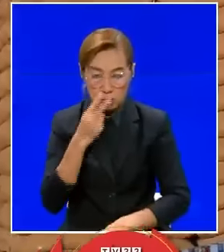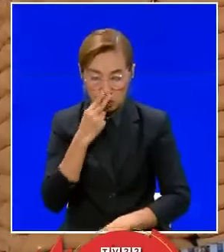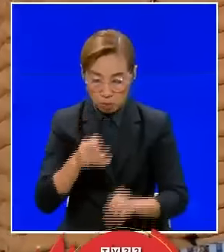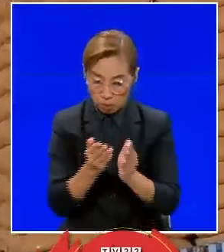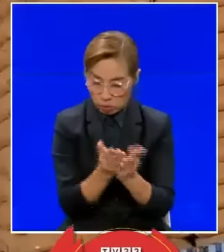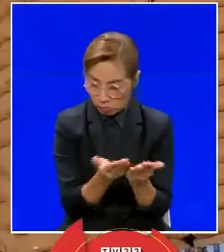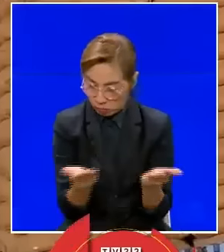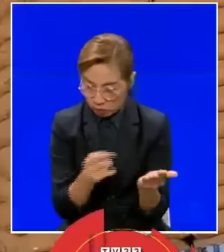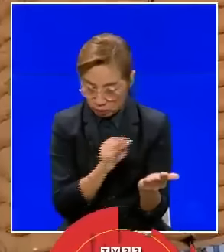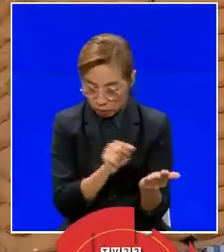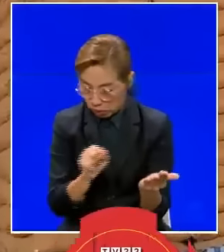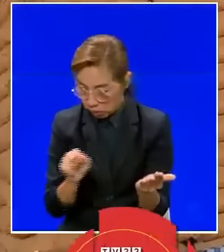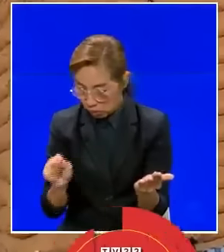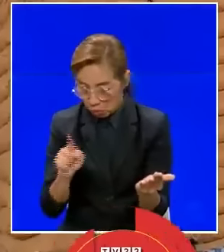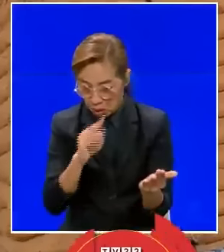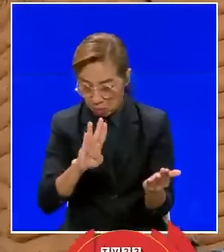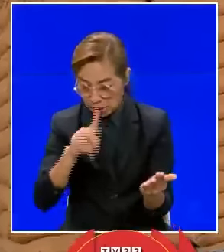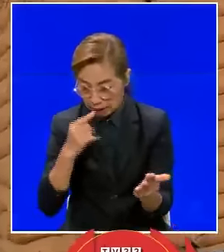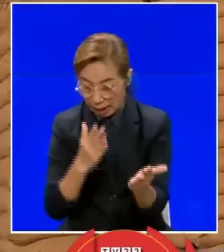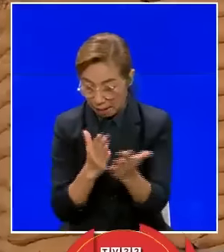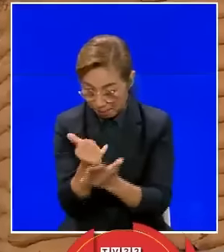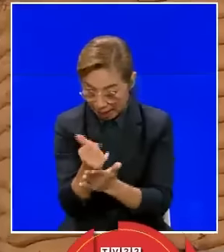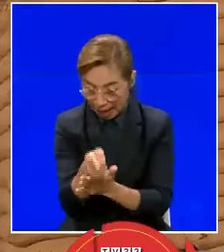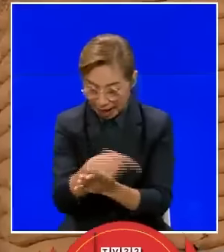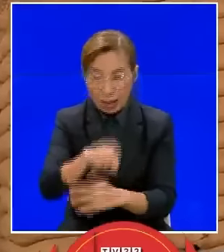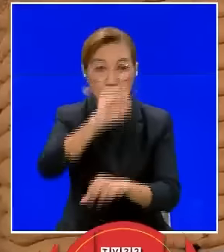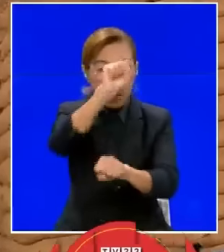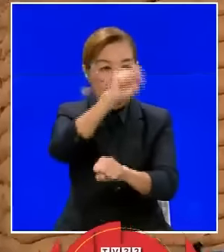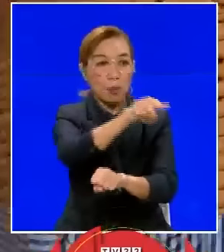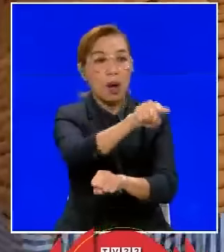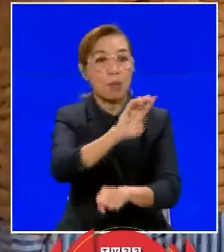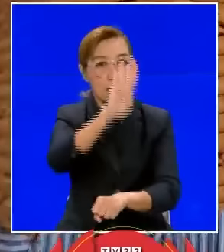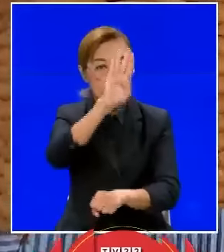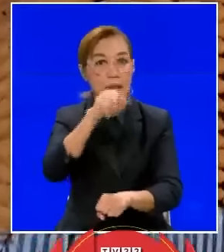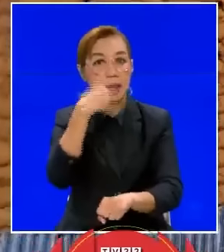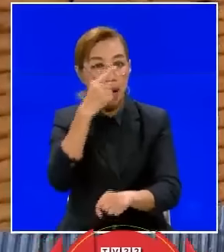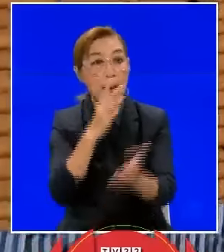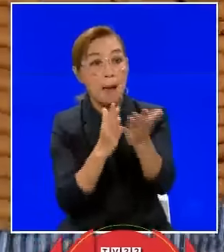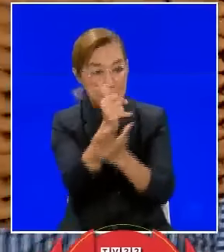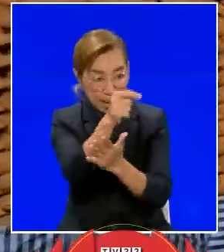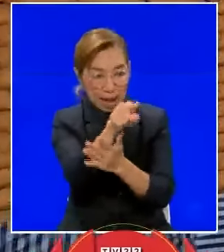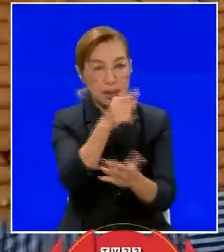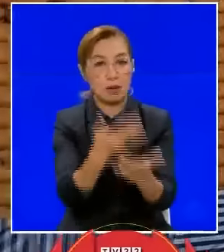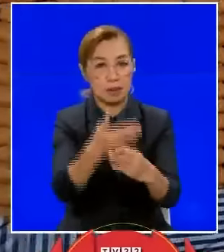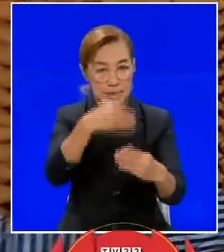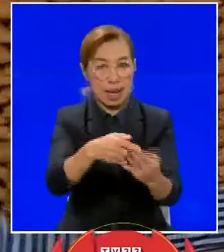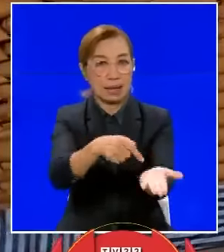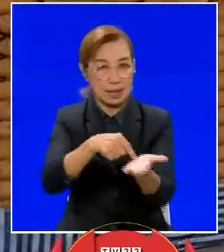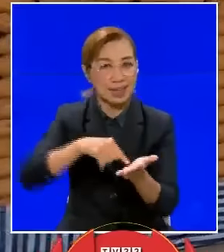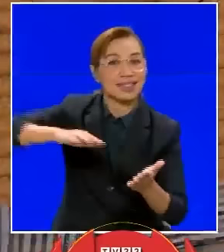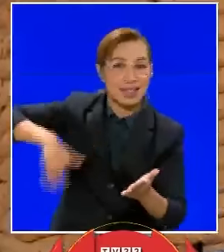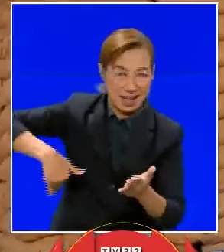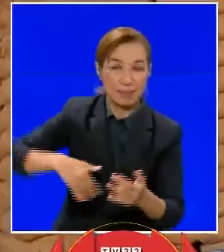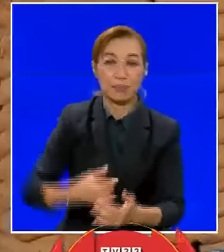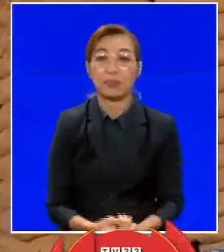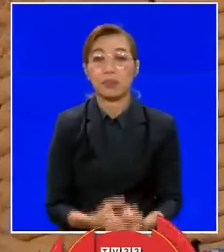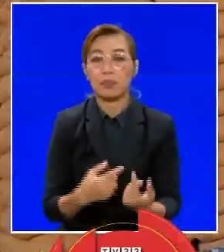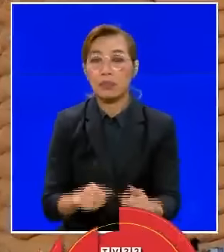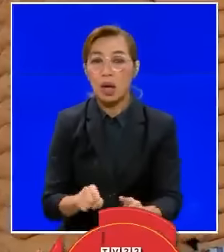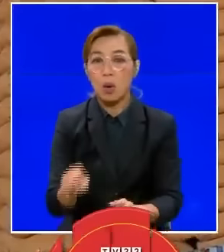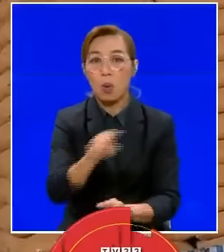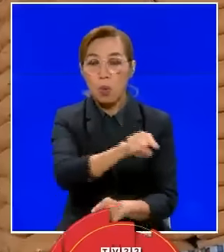ต้นของผู้เสนอซื้อและจะประกาศรายชื่อผู้เสนอซื้อที่มีคุณสมบัติครบถ้วนต่อไปขณะที่การเปิด